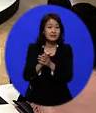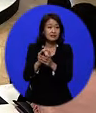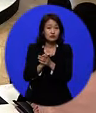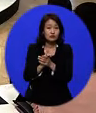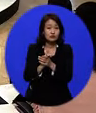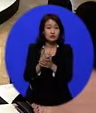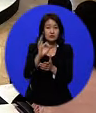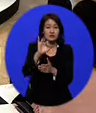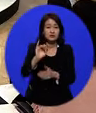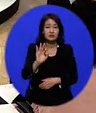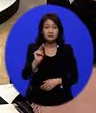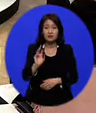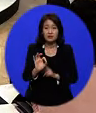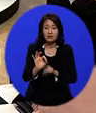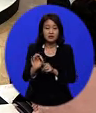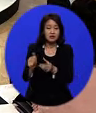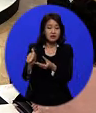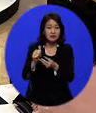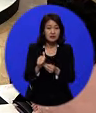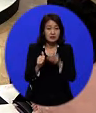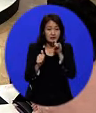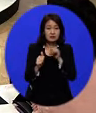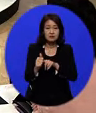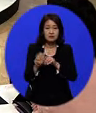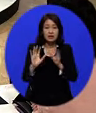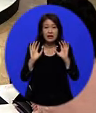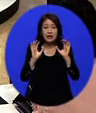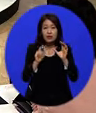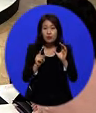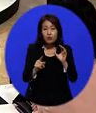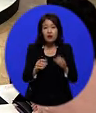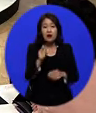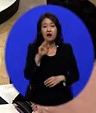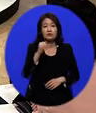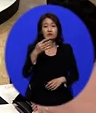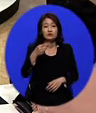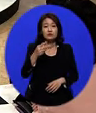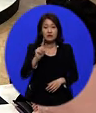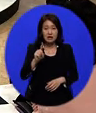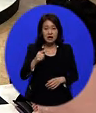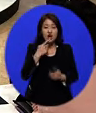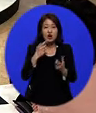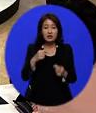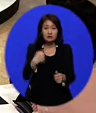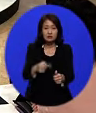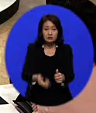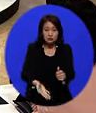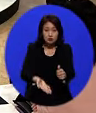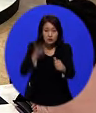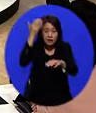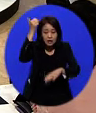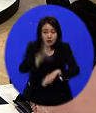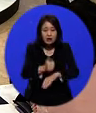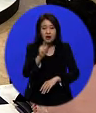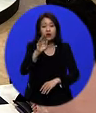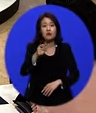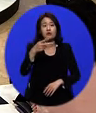갔는데 그분 힐 마골린 씨가 그 아이를 이렇게 하브르타식으로 가정에서 열심히 가르쳐서 하버드를 합격시켰어요.